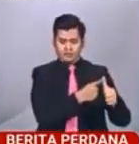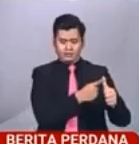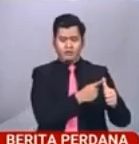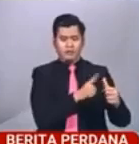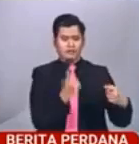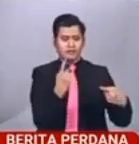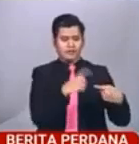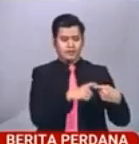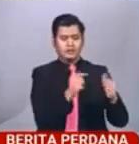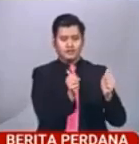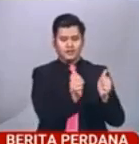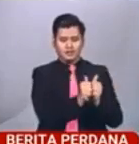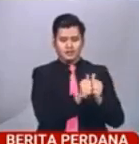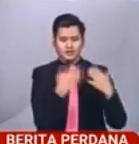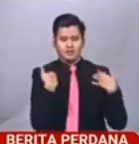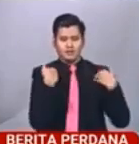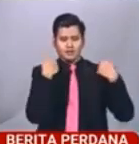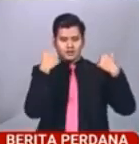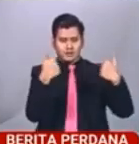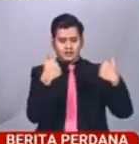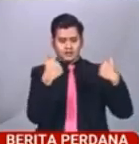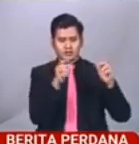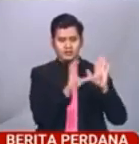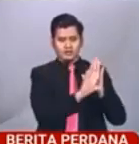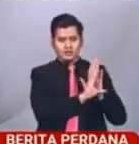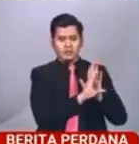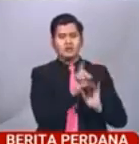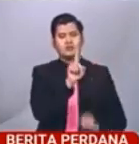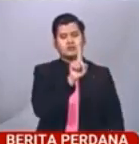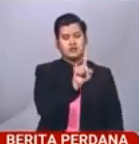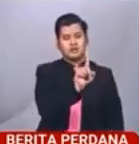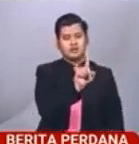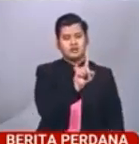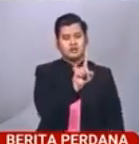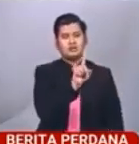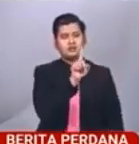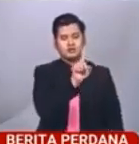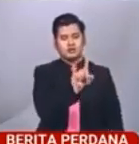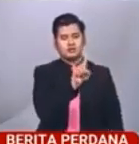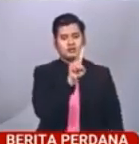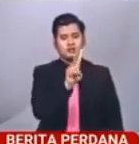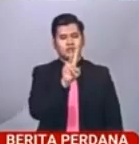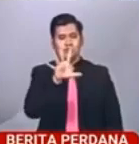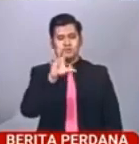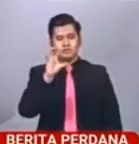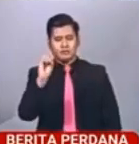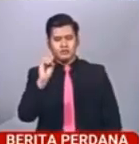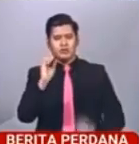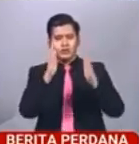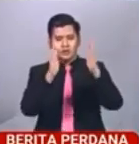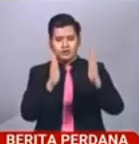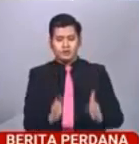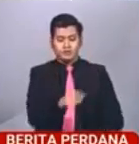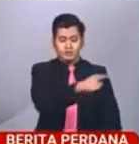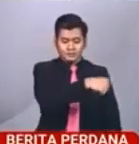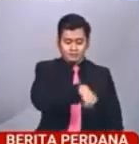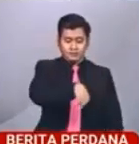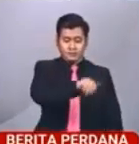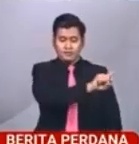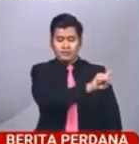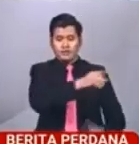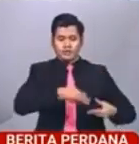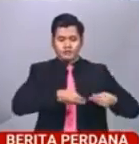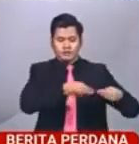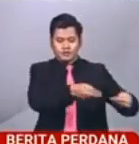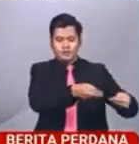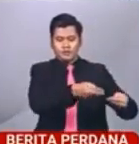ini, iaitu seramai 1,250 orang. Mereka ini diberikan